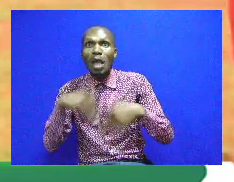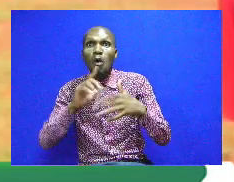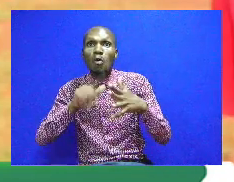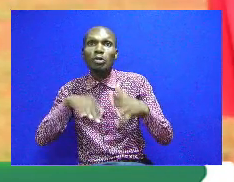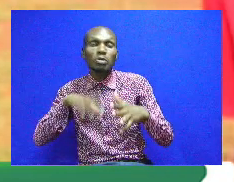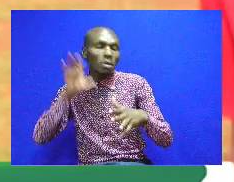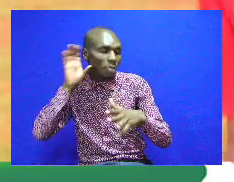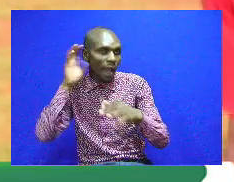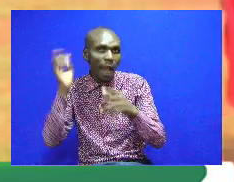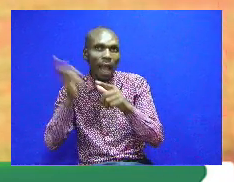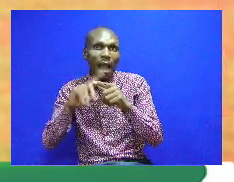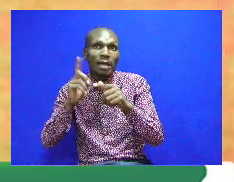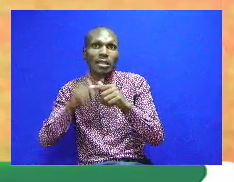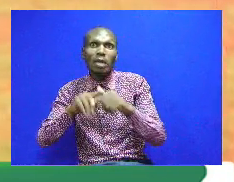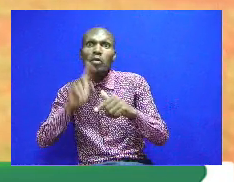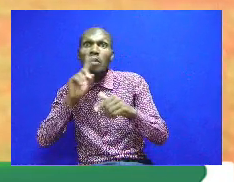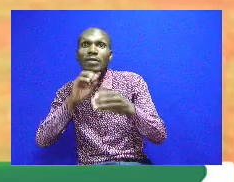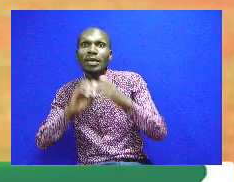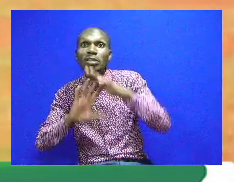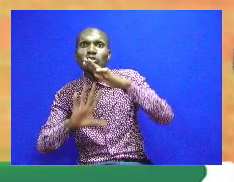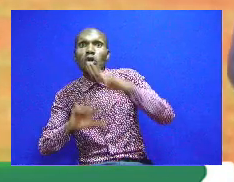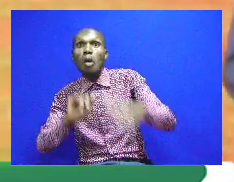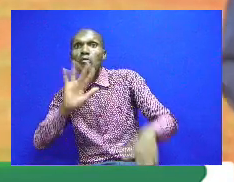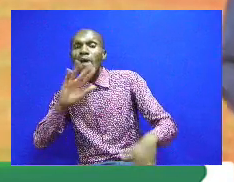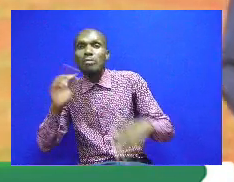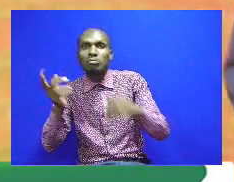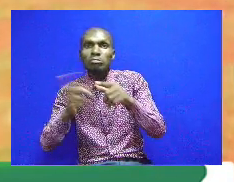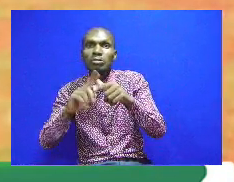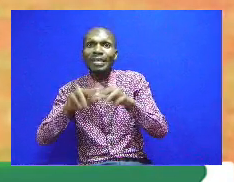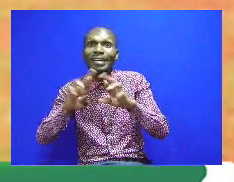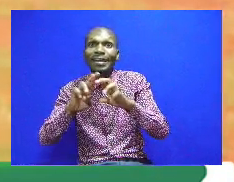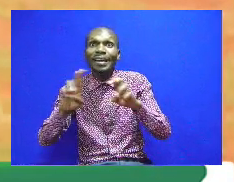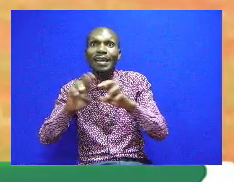tunatarajia tumalize ligi namba 5. So tumejipanga sana kwa hizi mechi mbili, lazima tuzishinde.